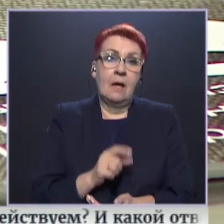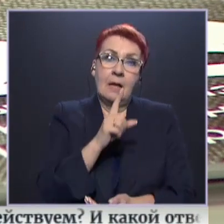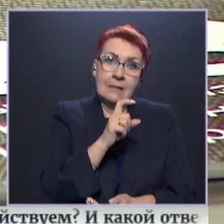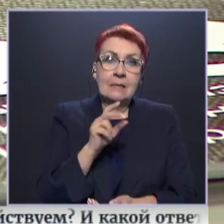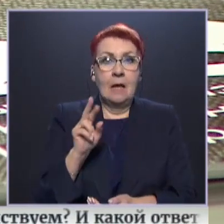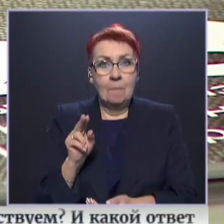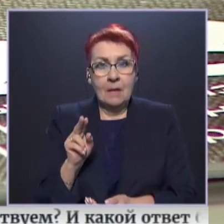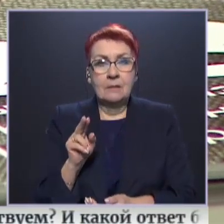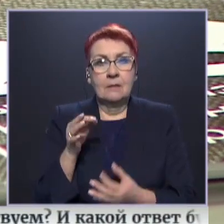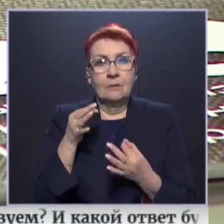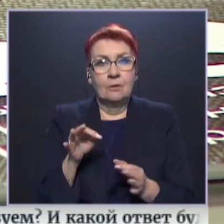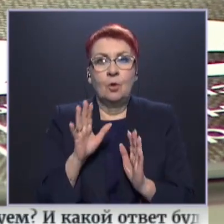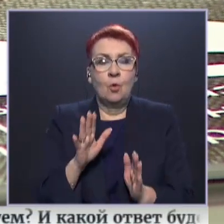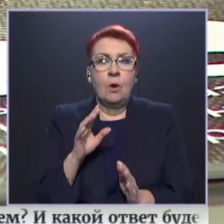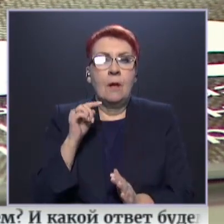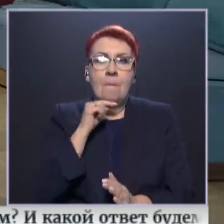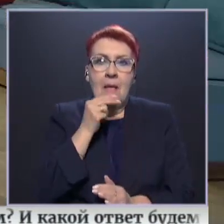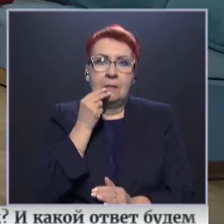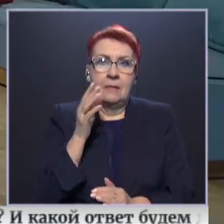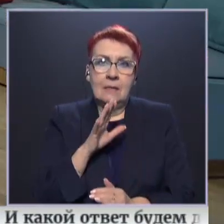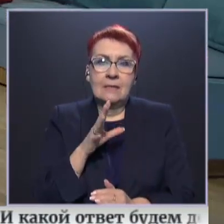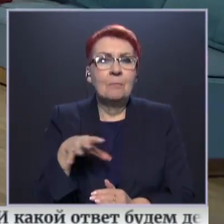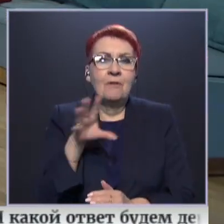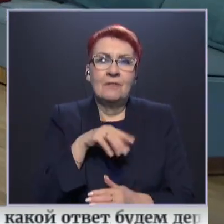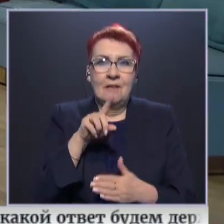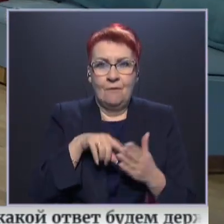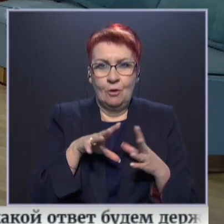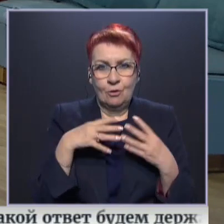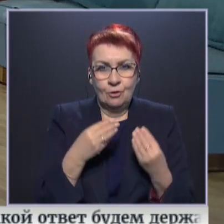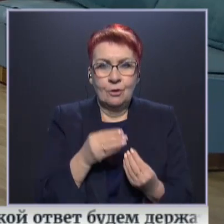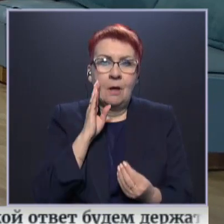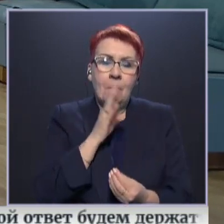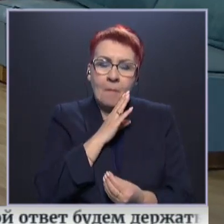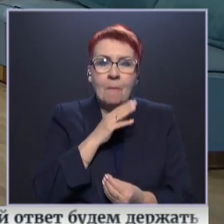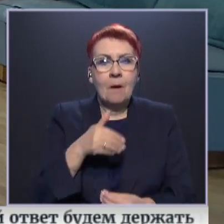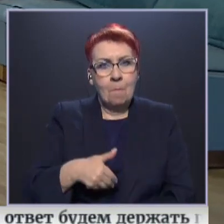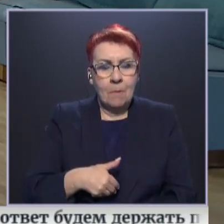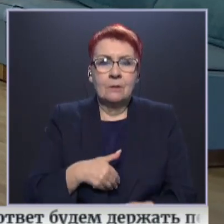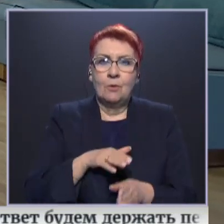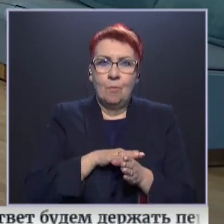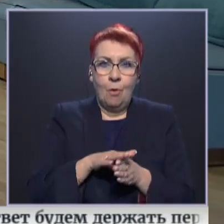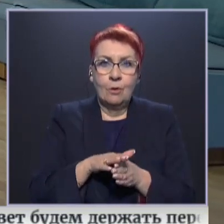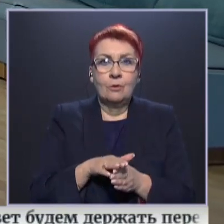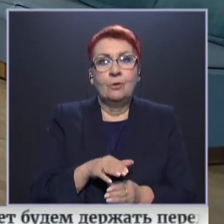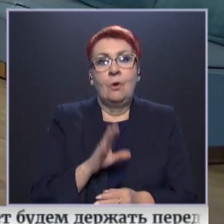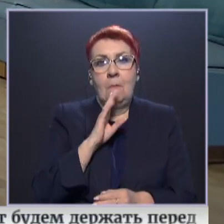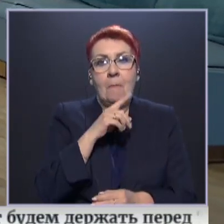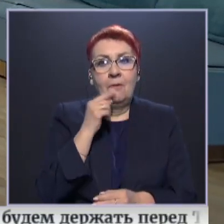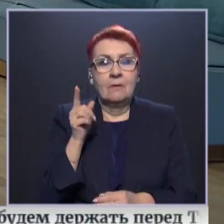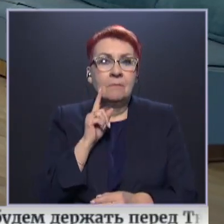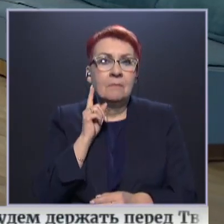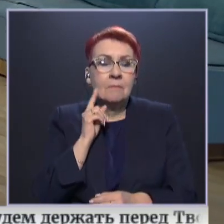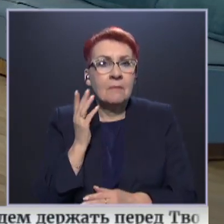разрешает только не есть мясное. Мы все выцерковленные, она сама постится полностью. Говорит, что для подростка это вредно, а я